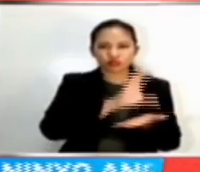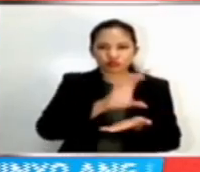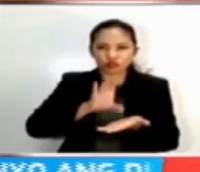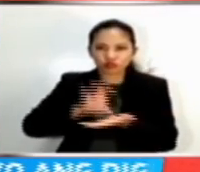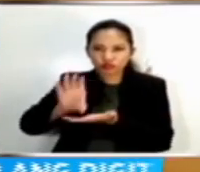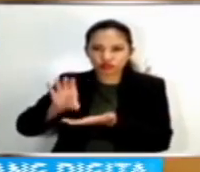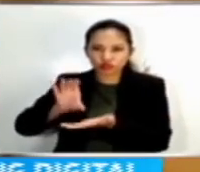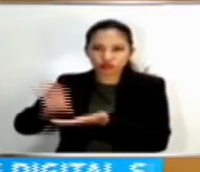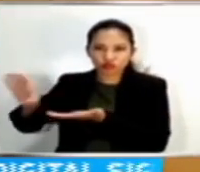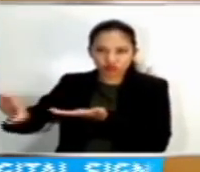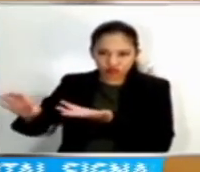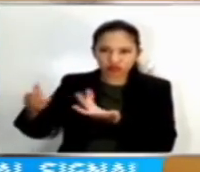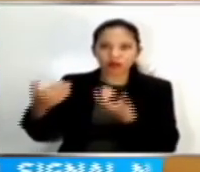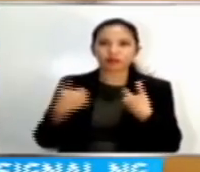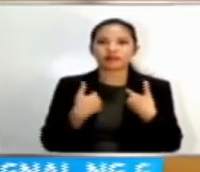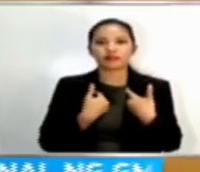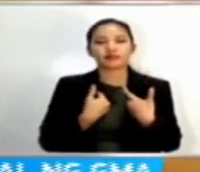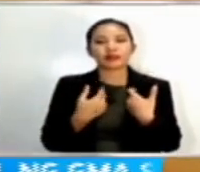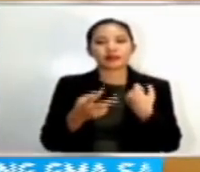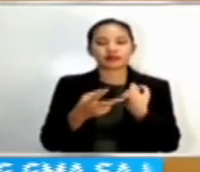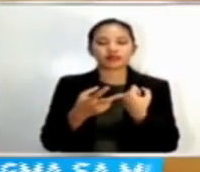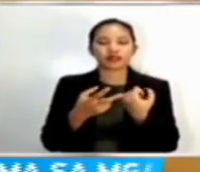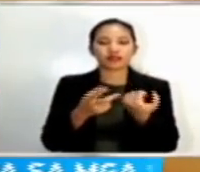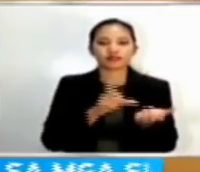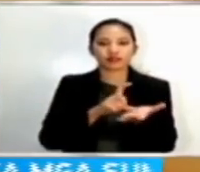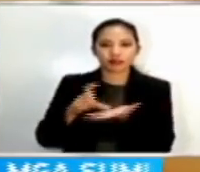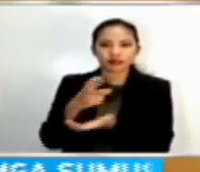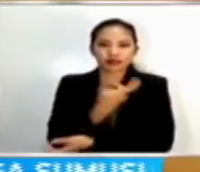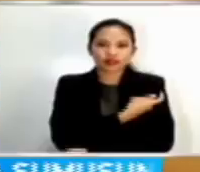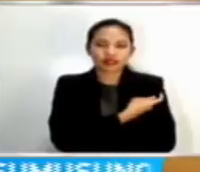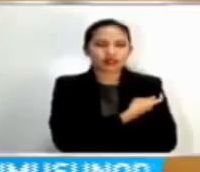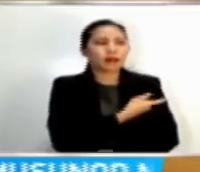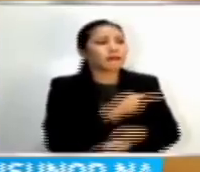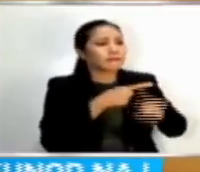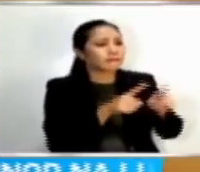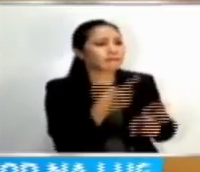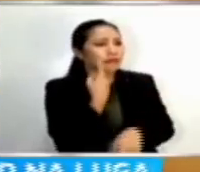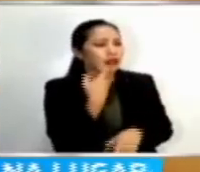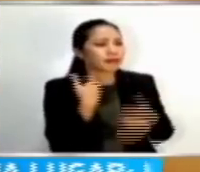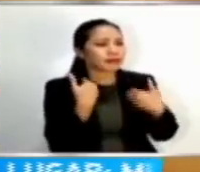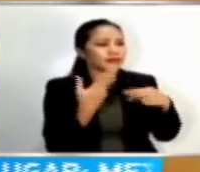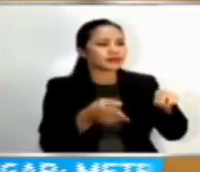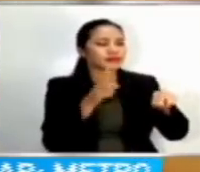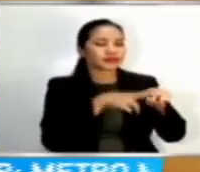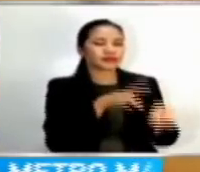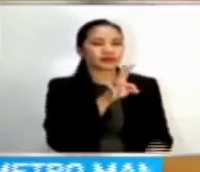Pero meron din ho kayong sinabi na dapat iakyat na sa 75% pa yung ating pong